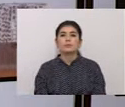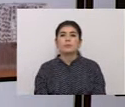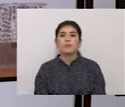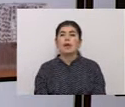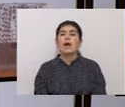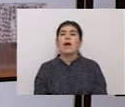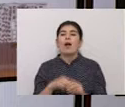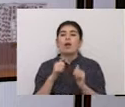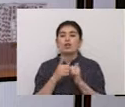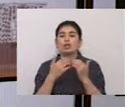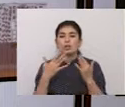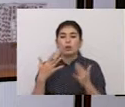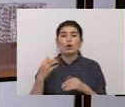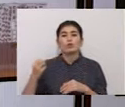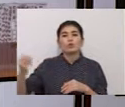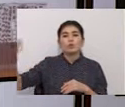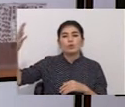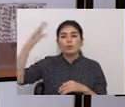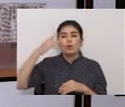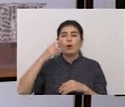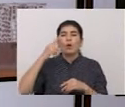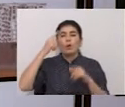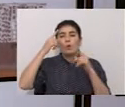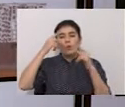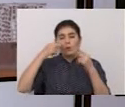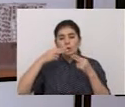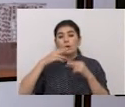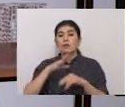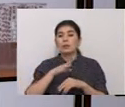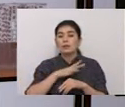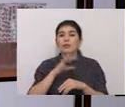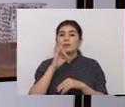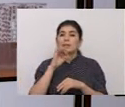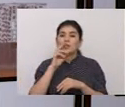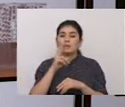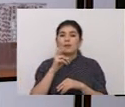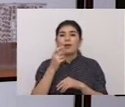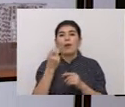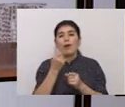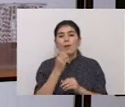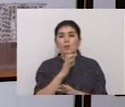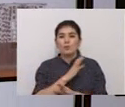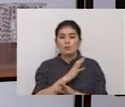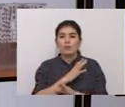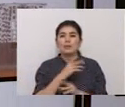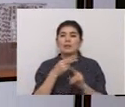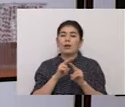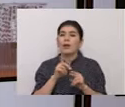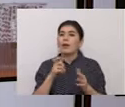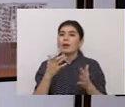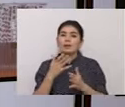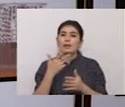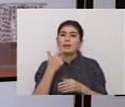Har kishi kim quyosh chiqquncha uyquda bo'lsa, rizqi kam bo'lar. Ushbu gap qanday